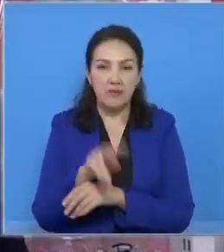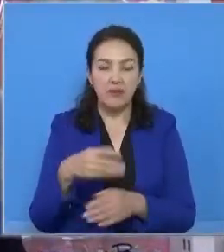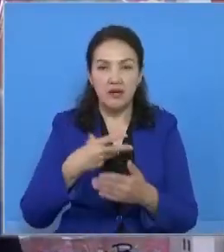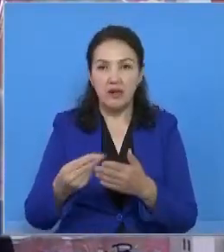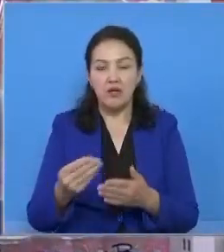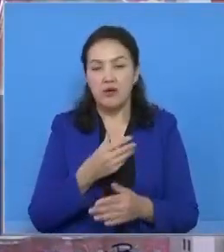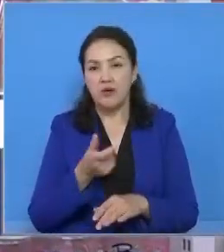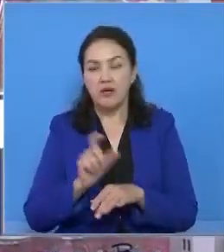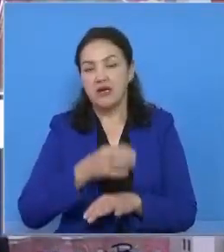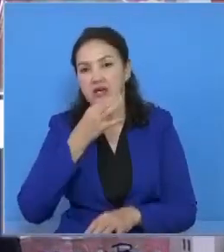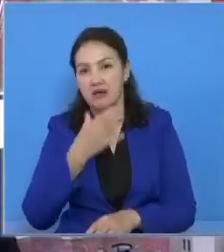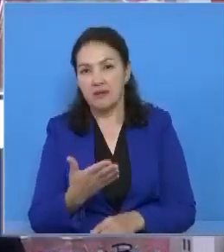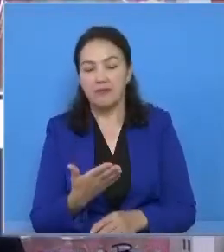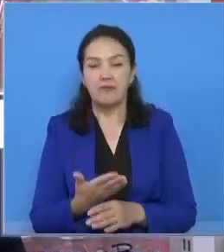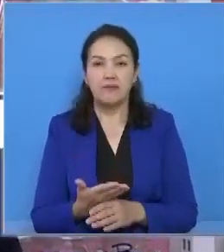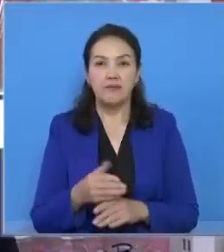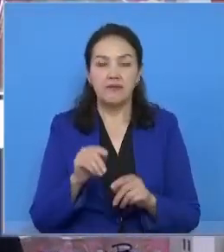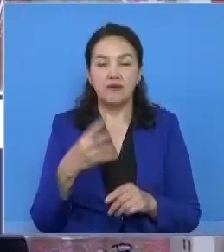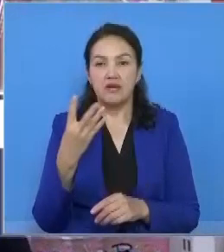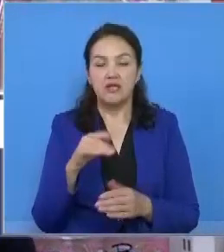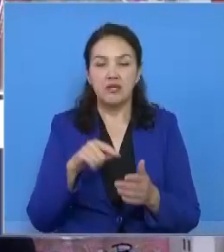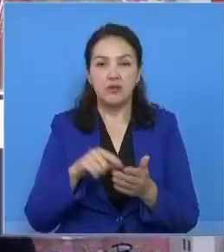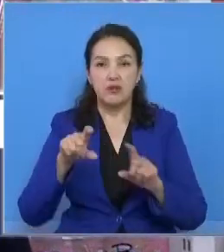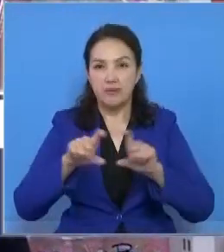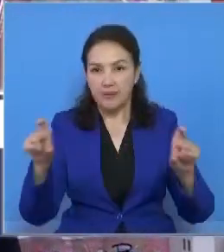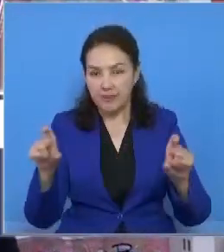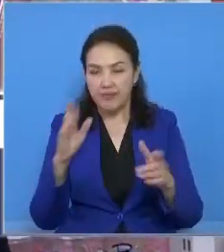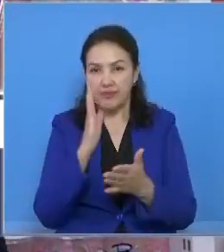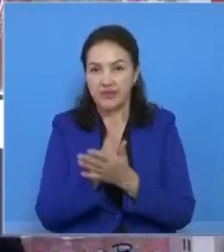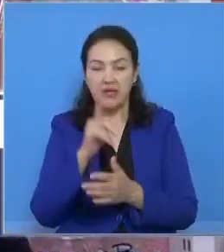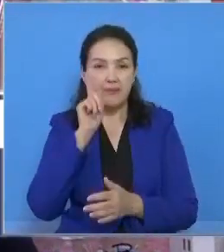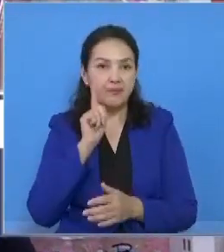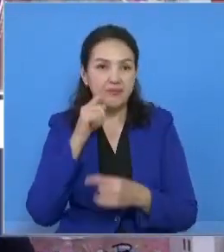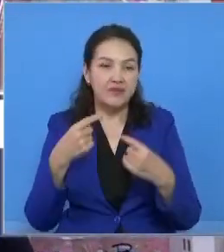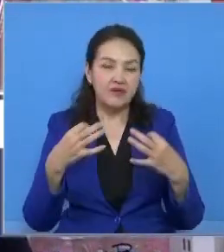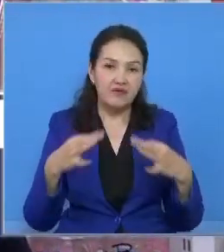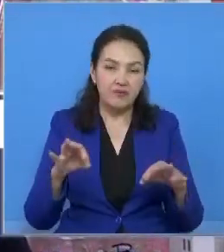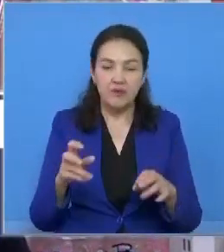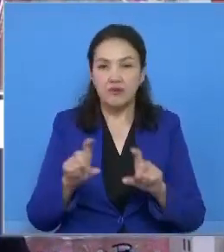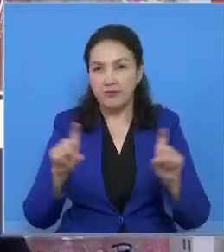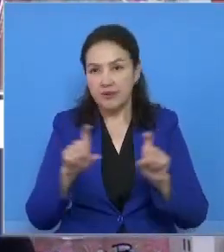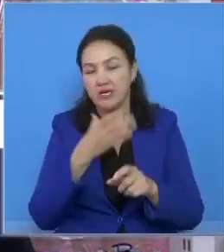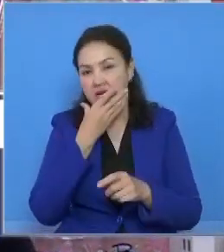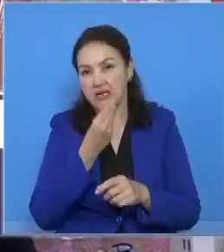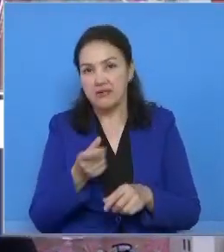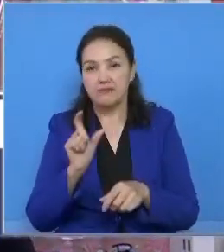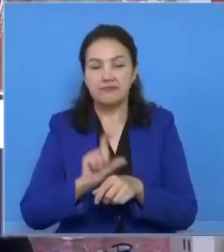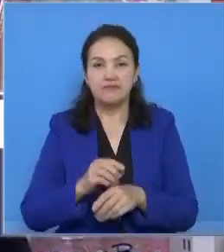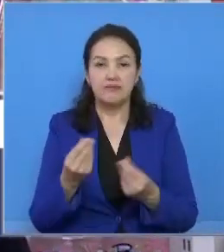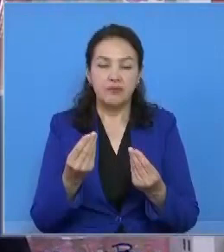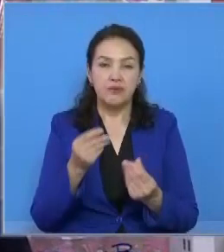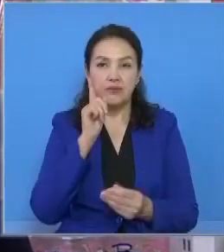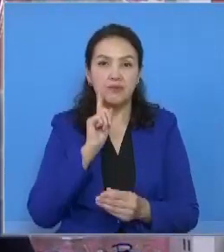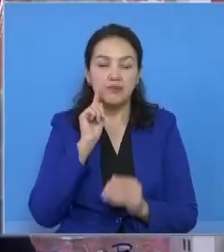мне здесь очень-очень нравится. Здесь 4 точки магазина, удобно в любом магазине, красиво, очень доступные